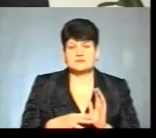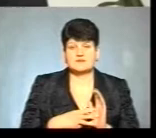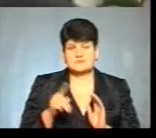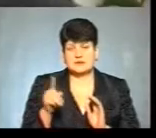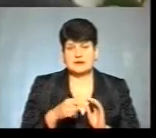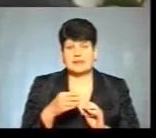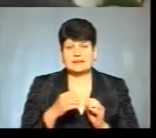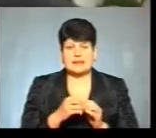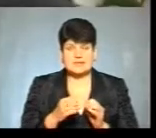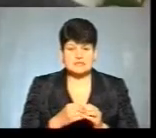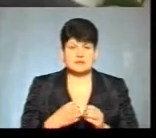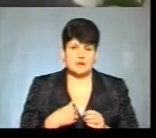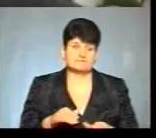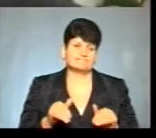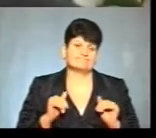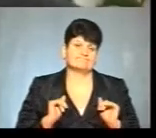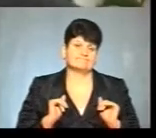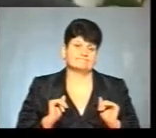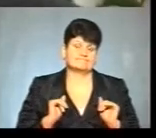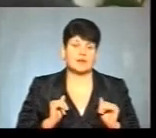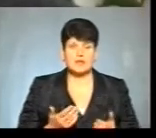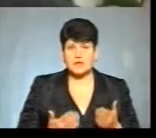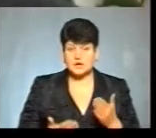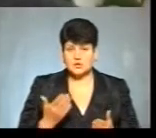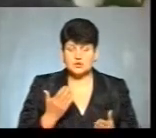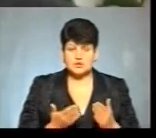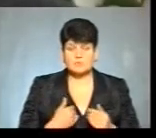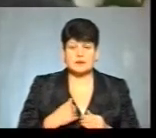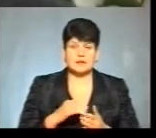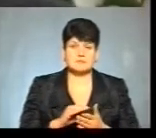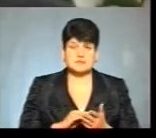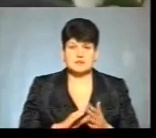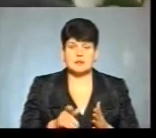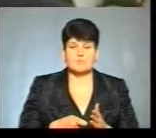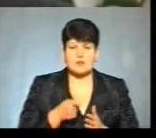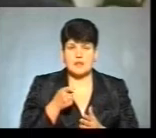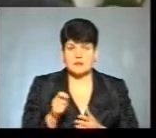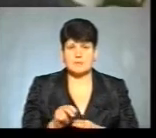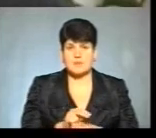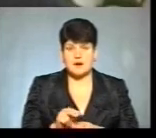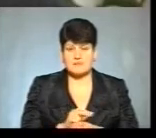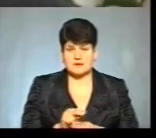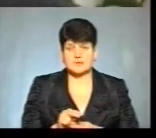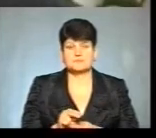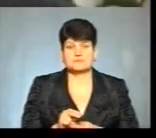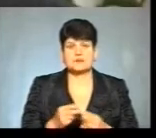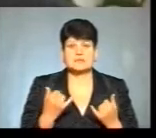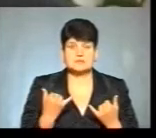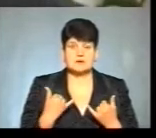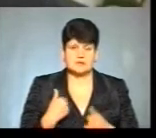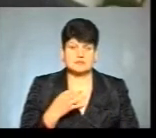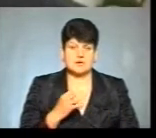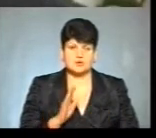2178-10 я отримався. І якщо ми написали, подали правки, зараз я за них